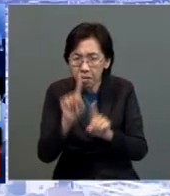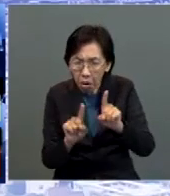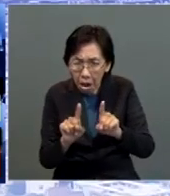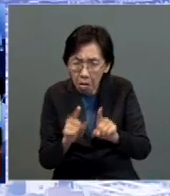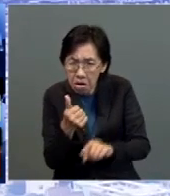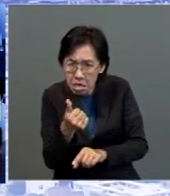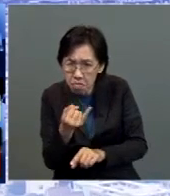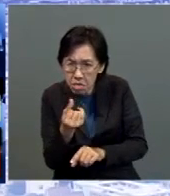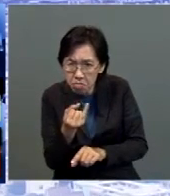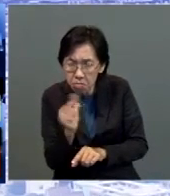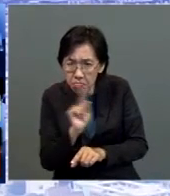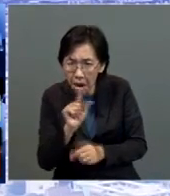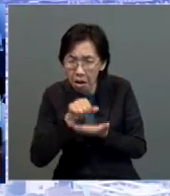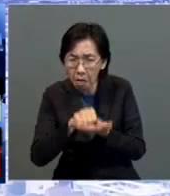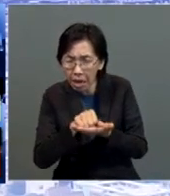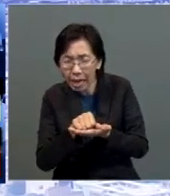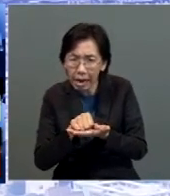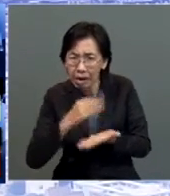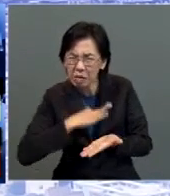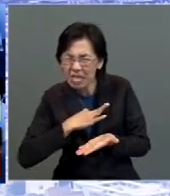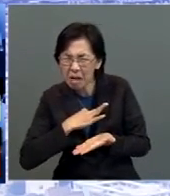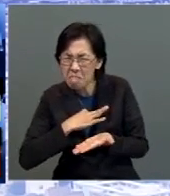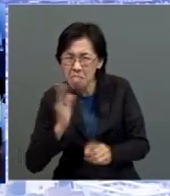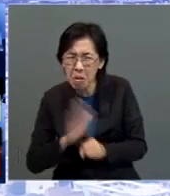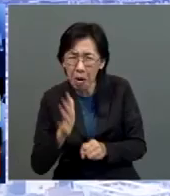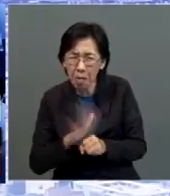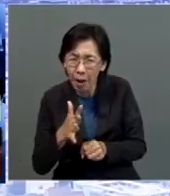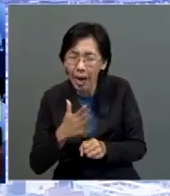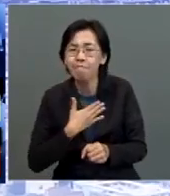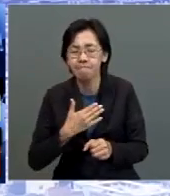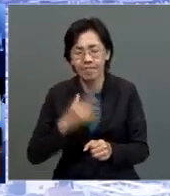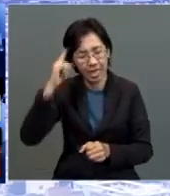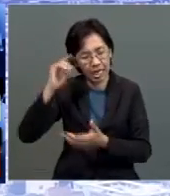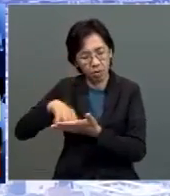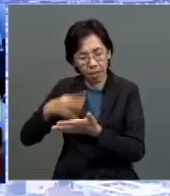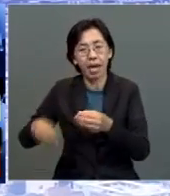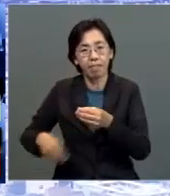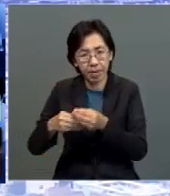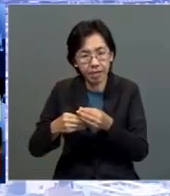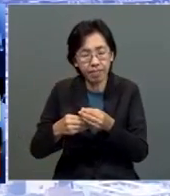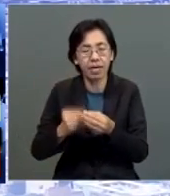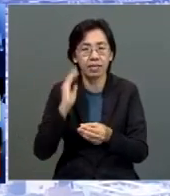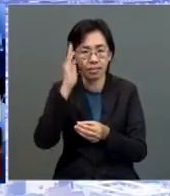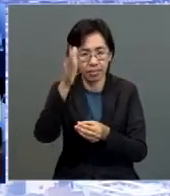ว่าหากการให้บริการนั้นยังไม่เพียงพอนั้นก็จะต้องมีมาตรการเพิ่มหรือเสริมต่อไปครับ